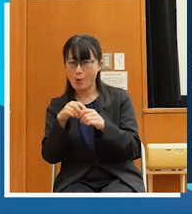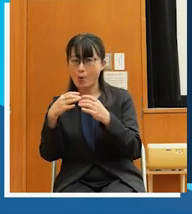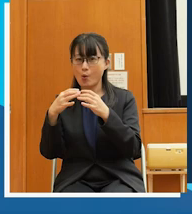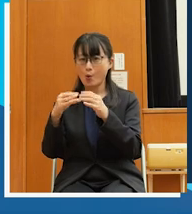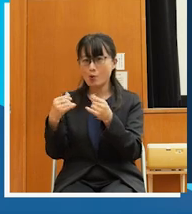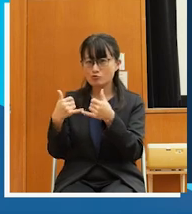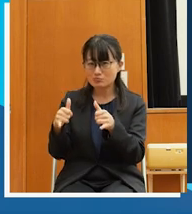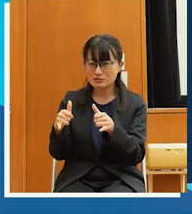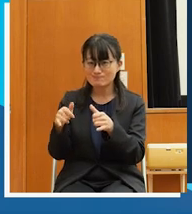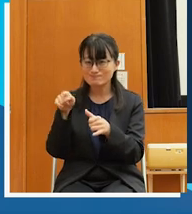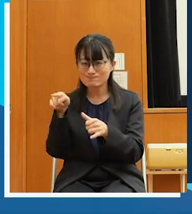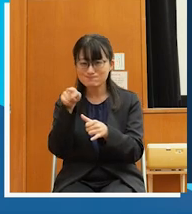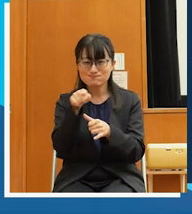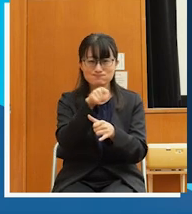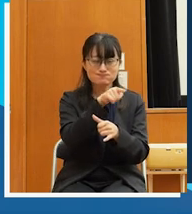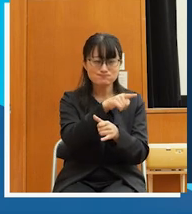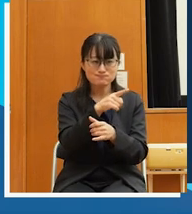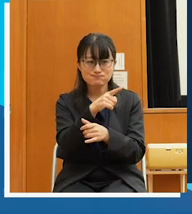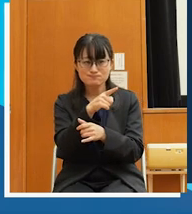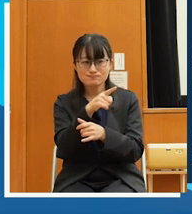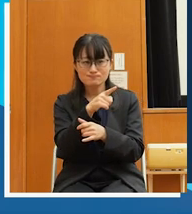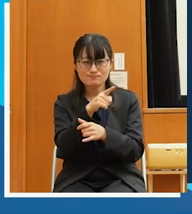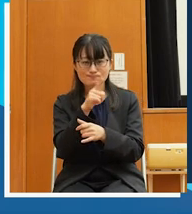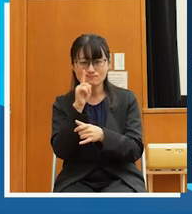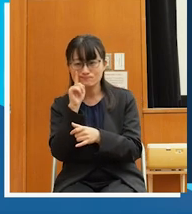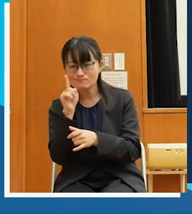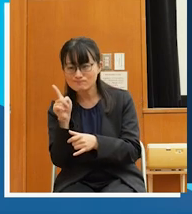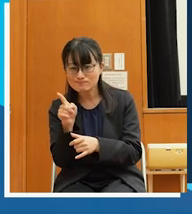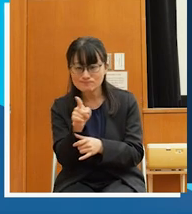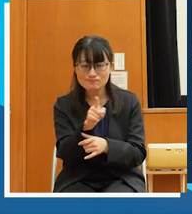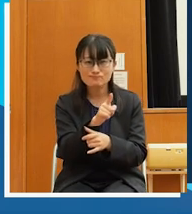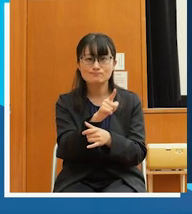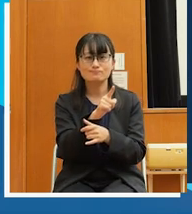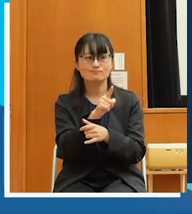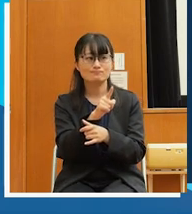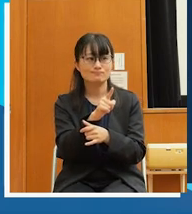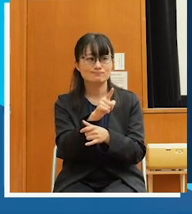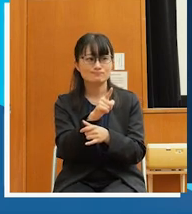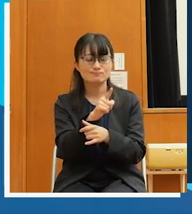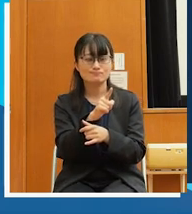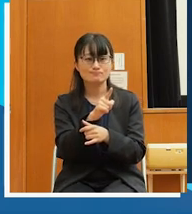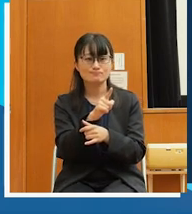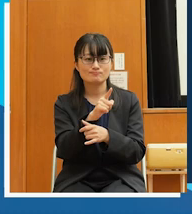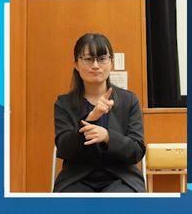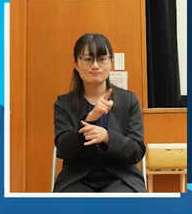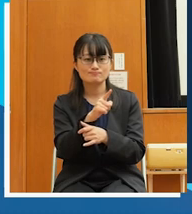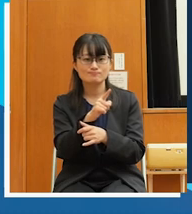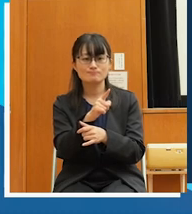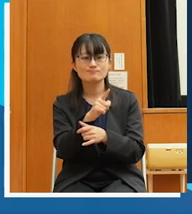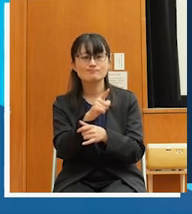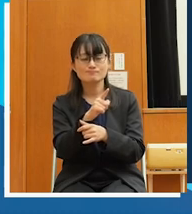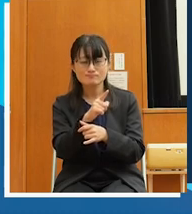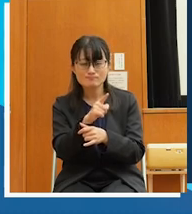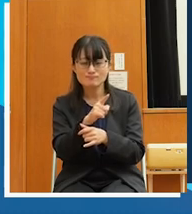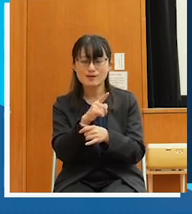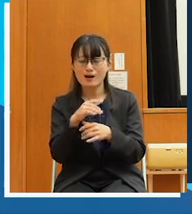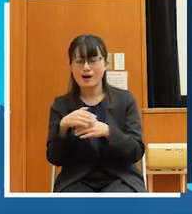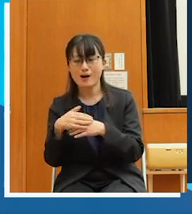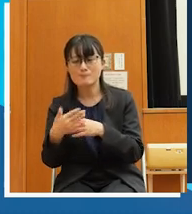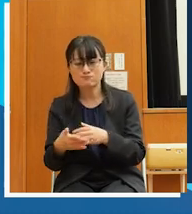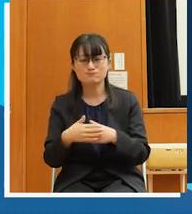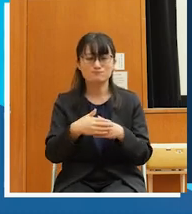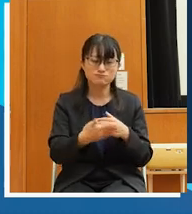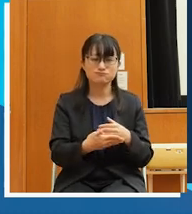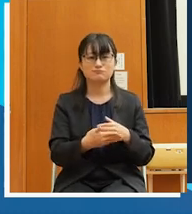そのまえあのエンパシーというかそういったものが全くかけ